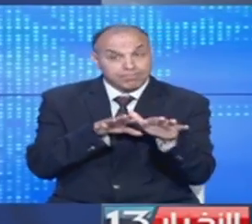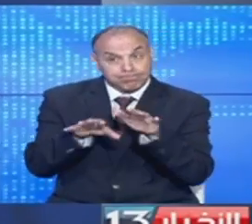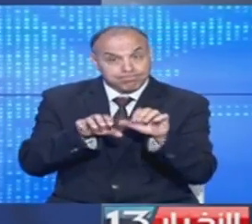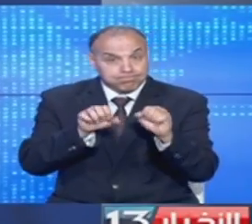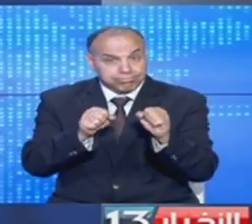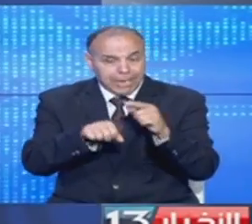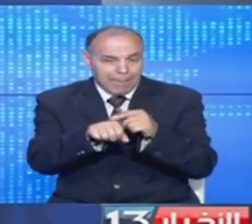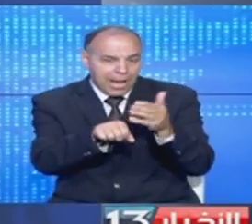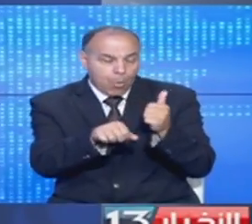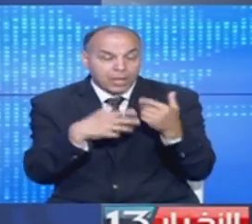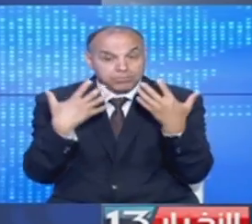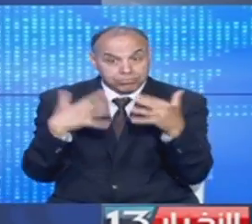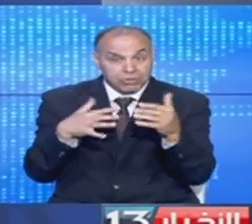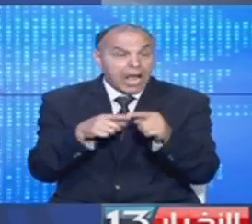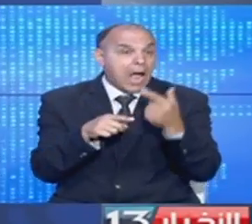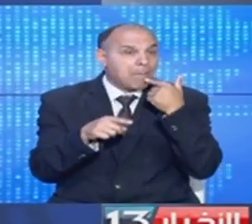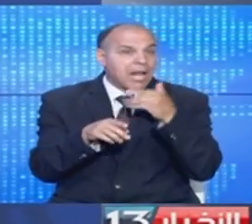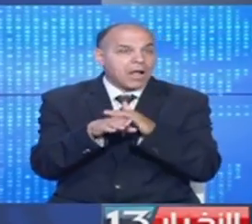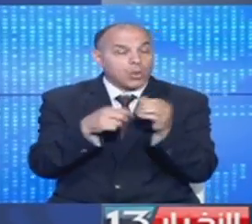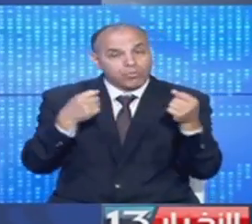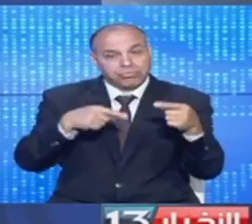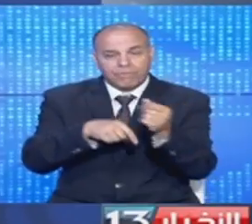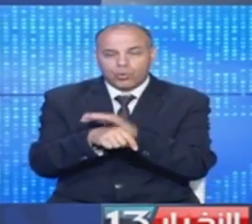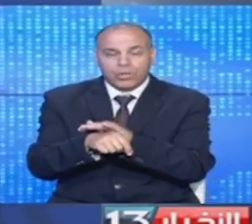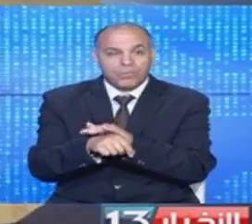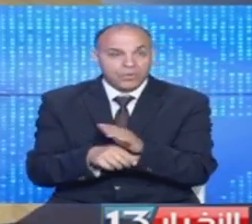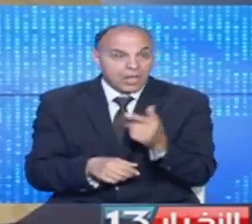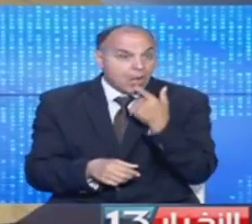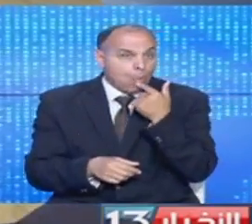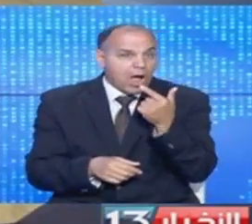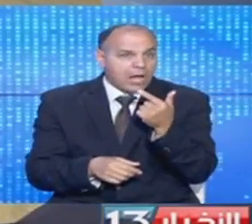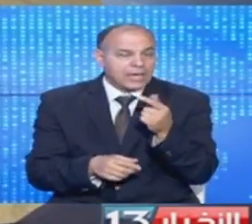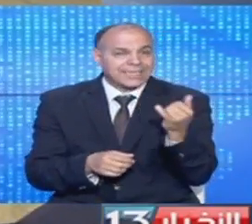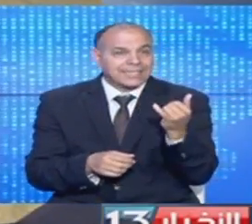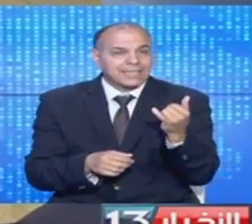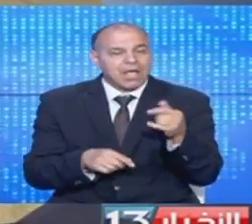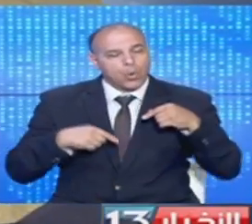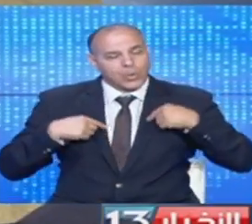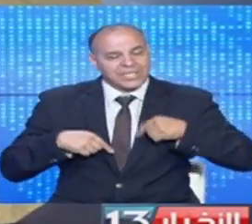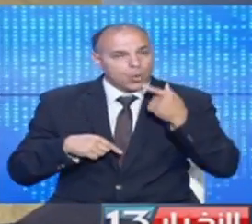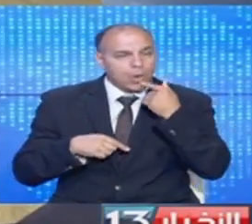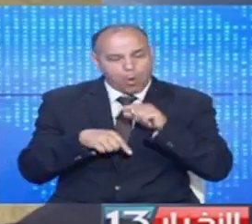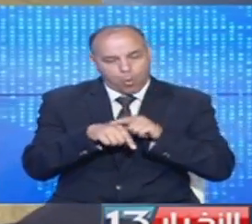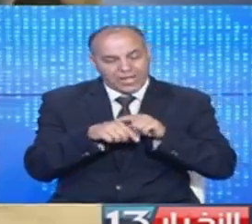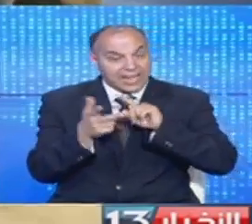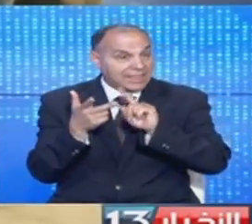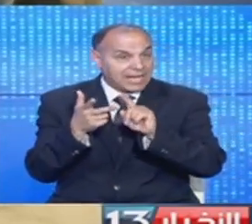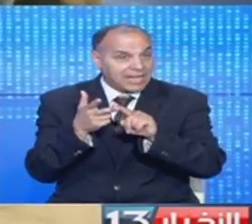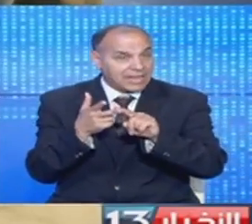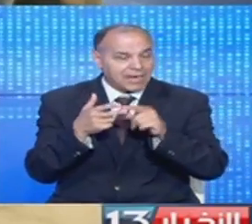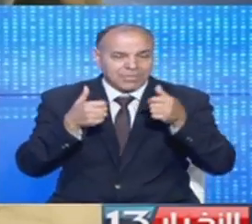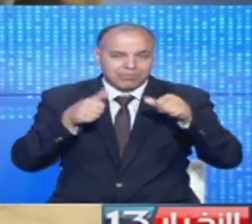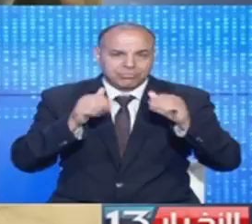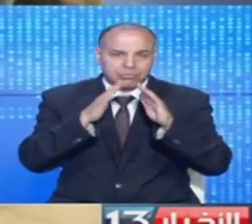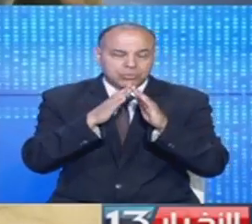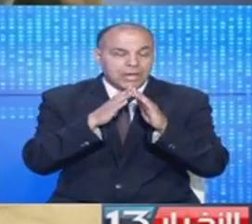الإجراءات الاستباقية التي تم اتخاذها في إطار مكافحة فيروس كورونا. وأعلنت جريبي انطلاق المرحلة الثالثة من الحجر